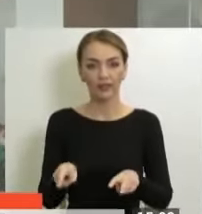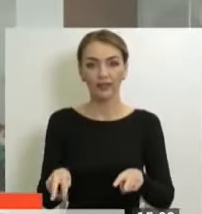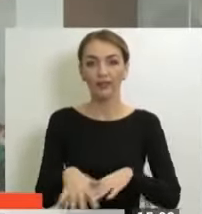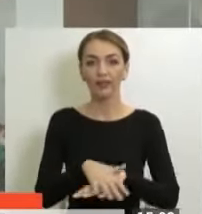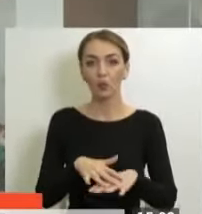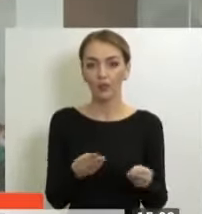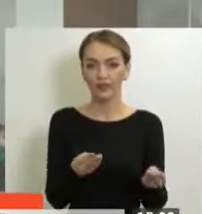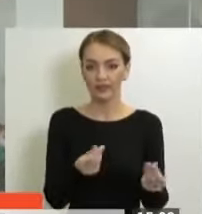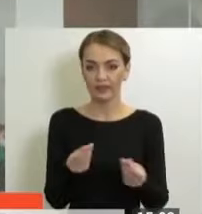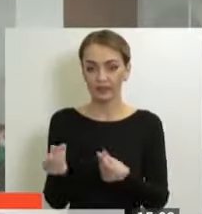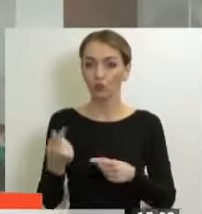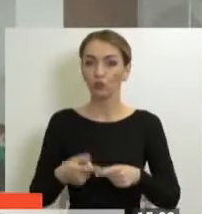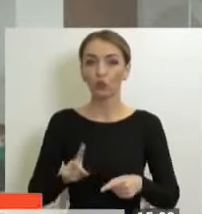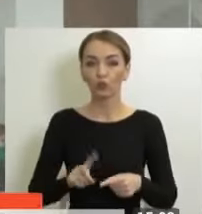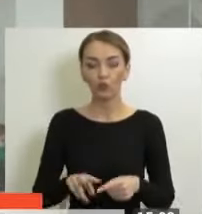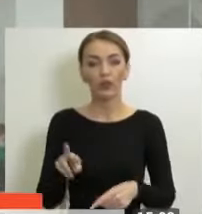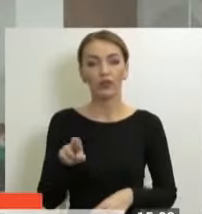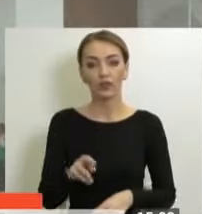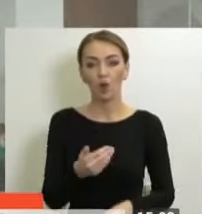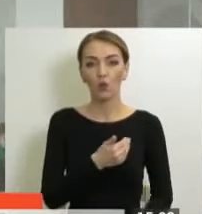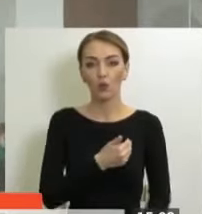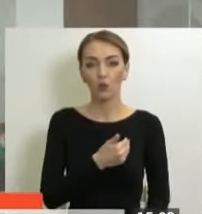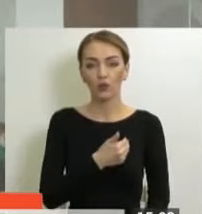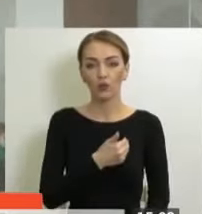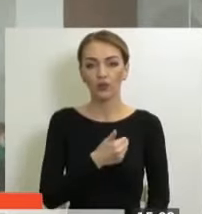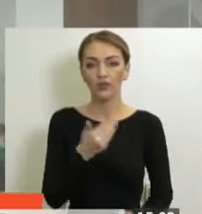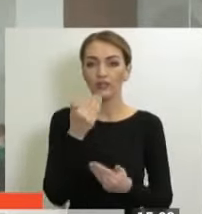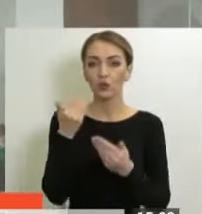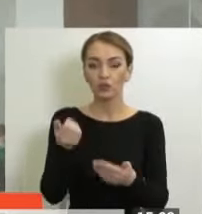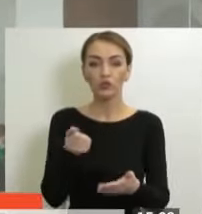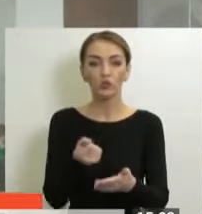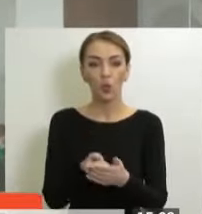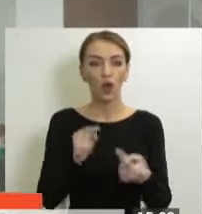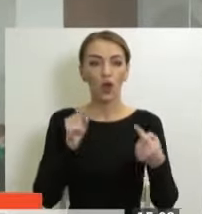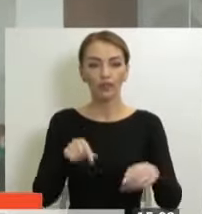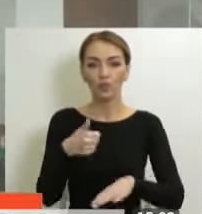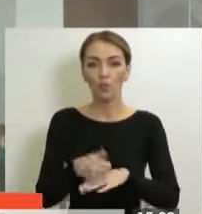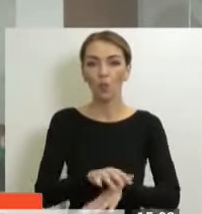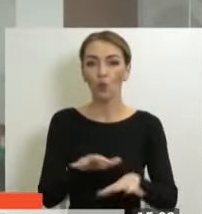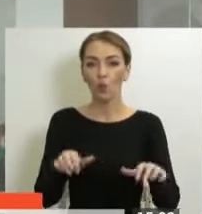ціни. Тому я хочу звернутися до антимонопольного комітету,